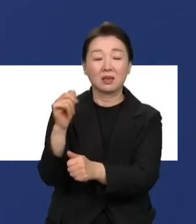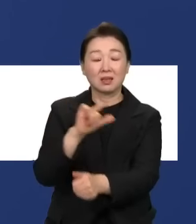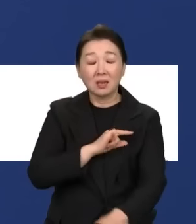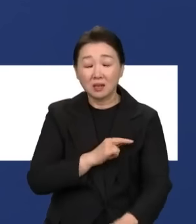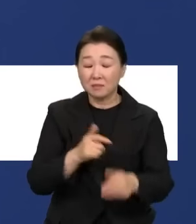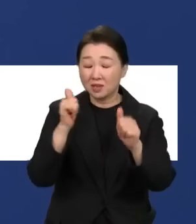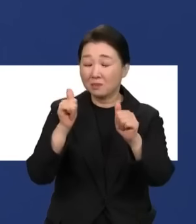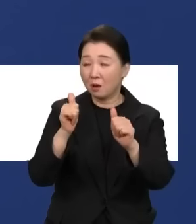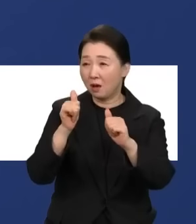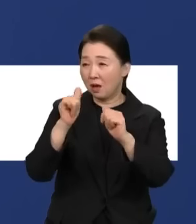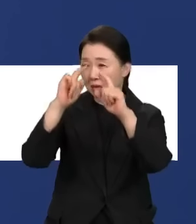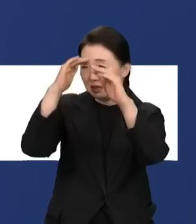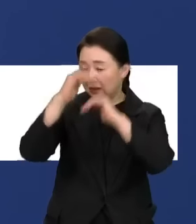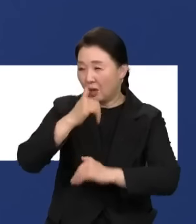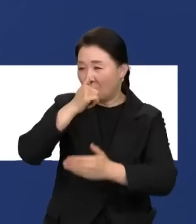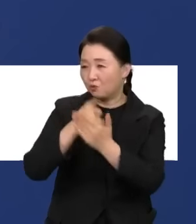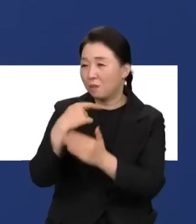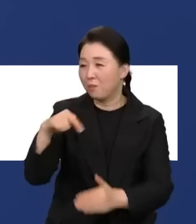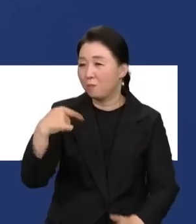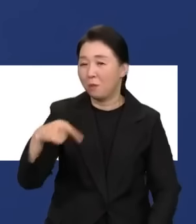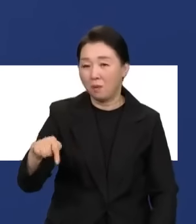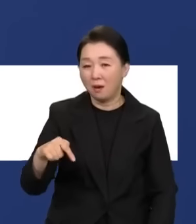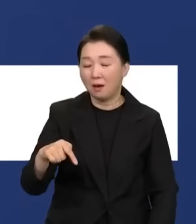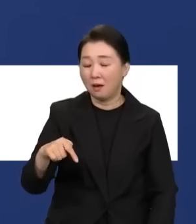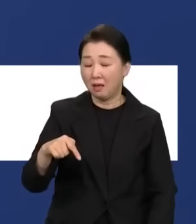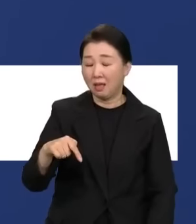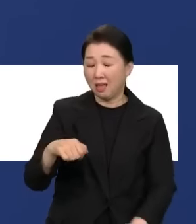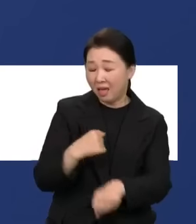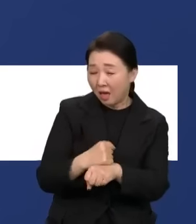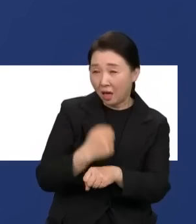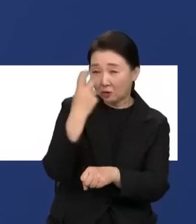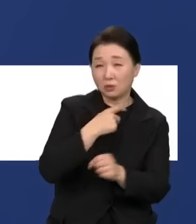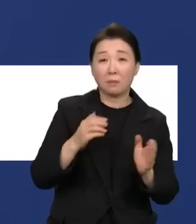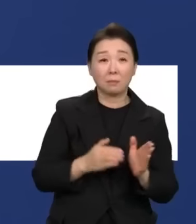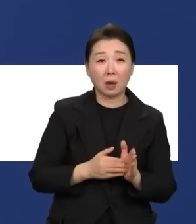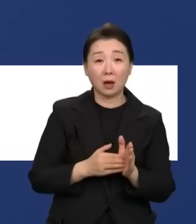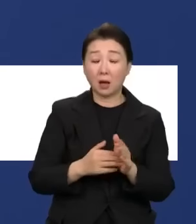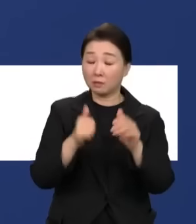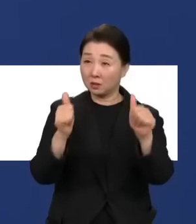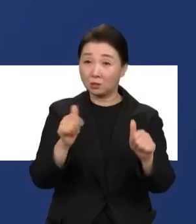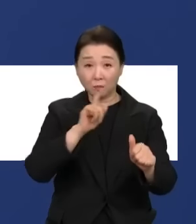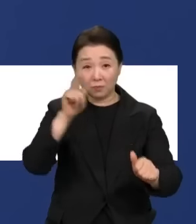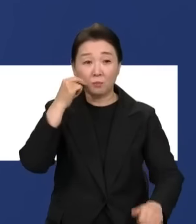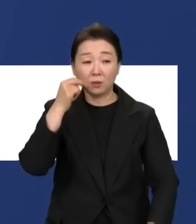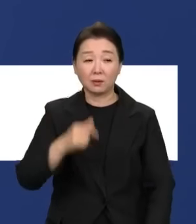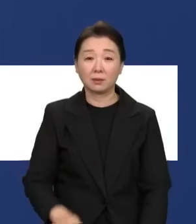기소할 만한 혐의가 나올 때까지 수사를 했습니다. 그런데 기소를 못했지 않습니까?